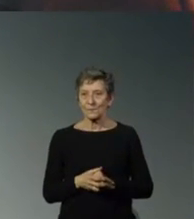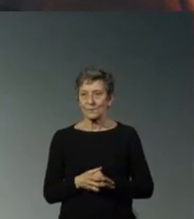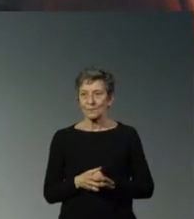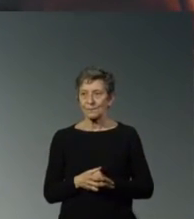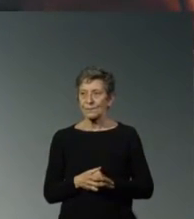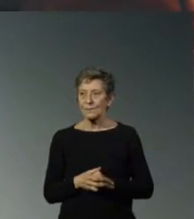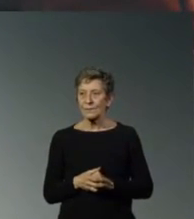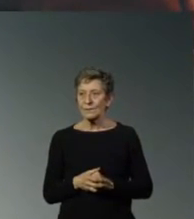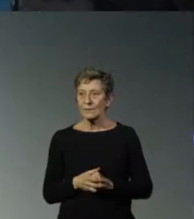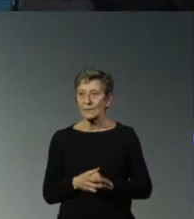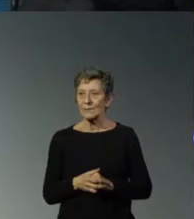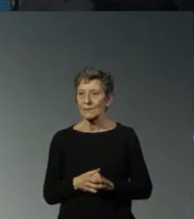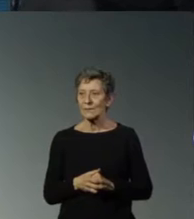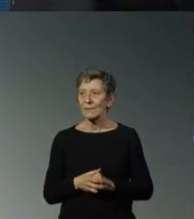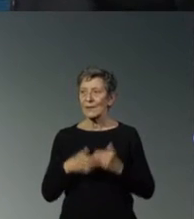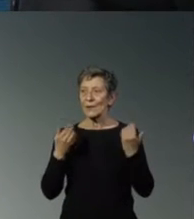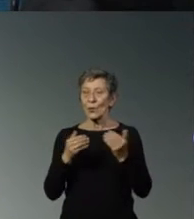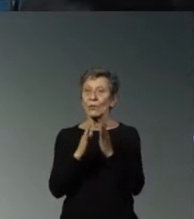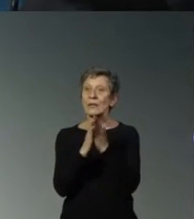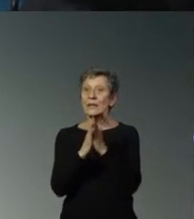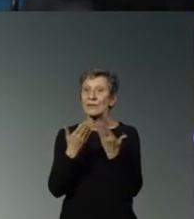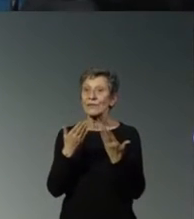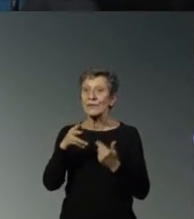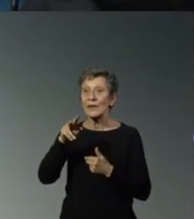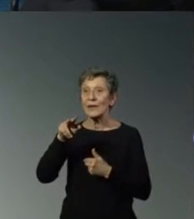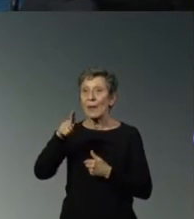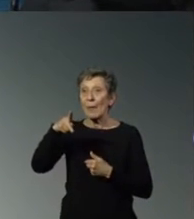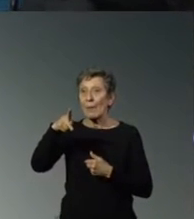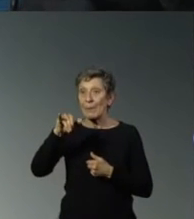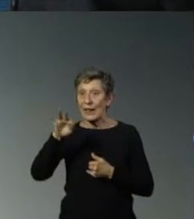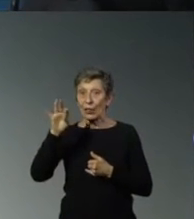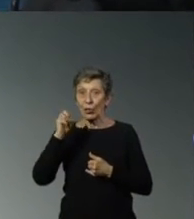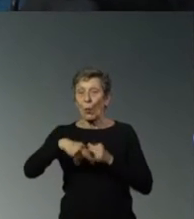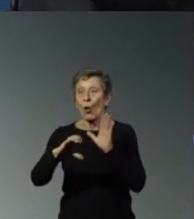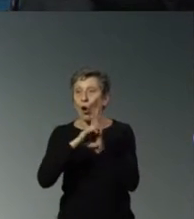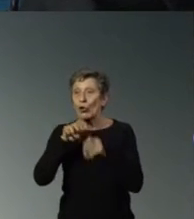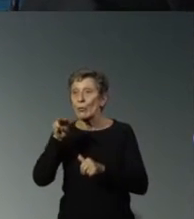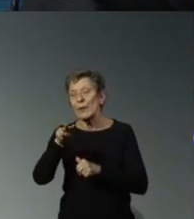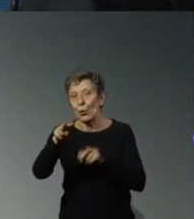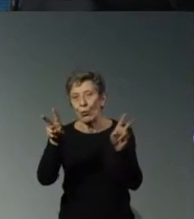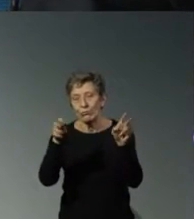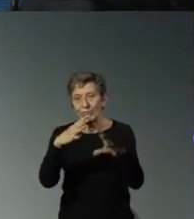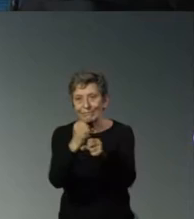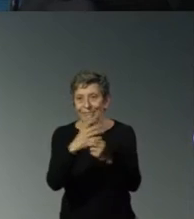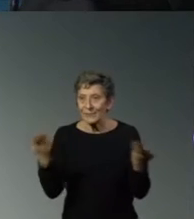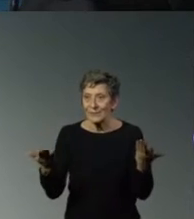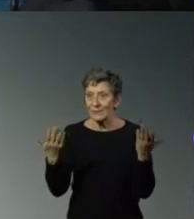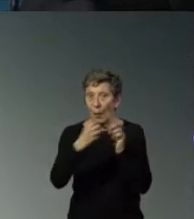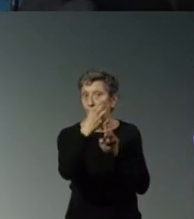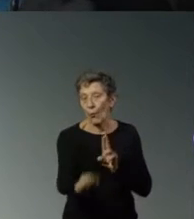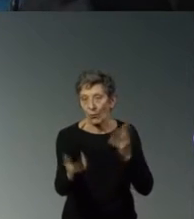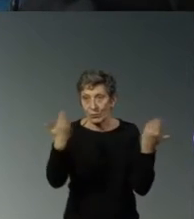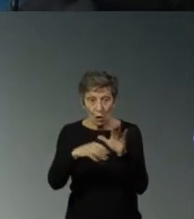Il m'a semblé à la lecture de Python, qui encore une fois est un roman sur une langue, et en l'occurrence sur un code, comme vous disiez, et sur un rempart, qu'il fallait justement